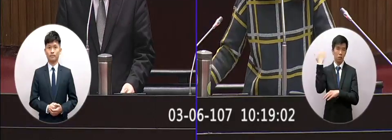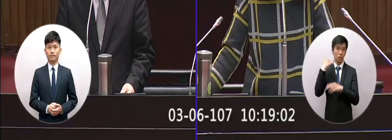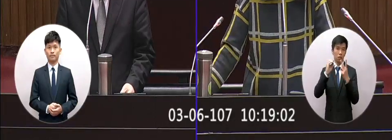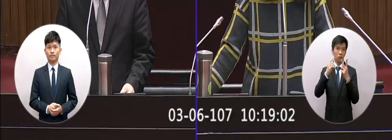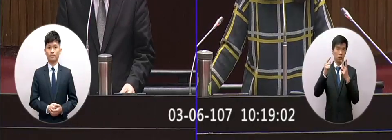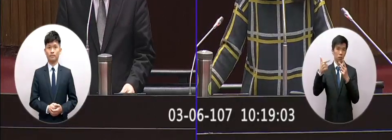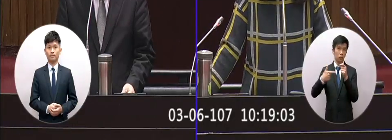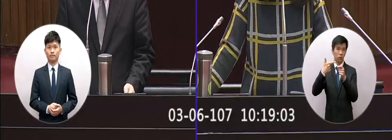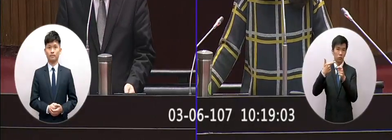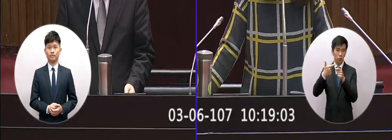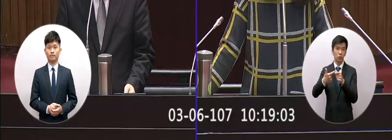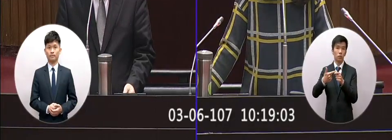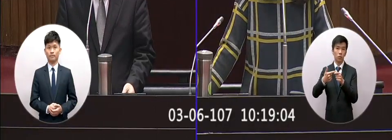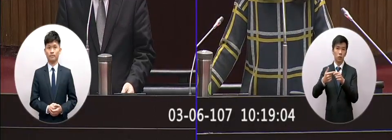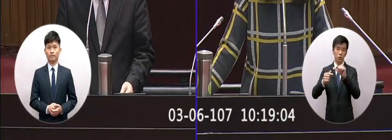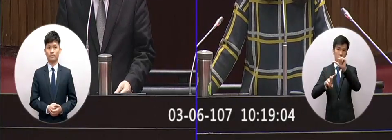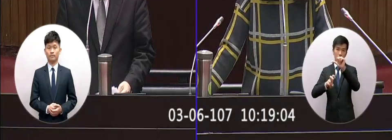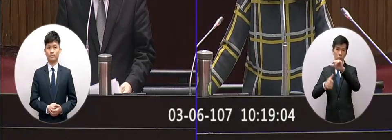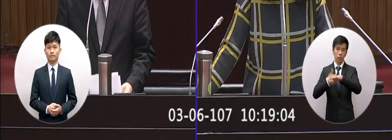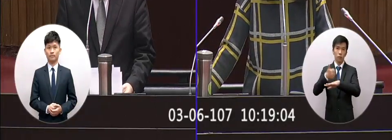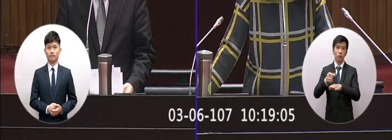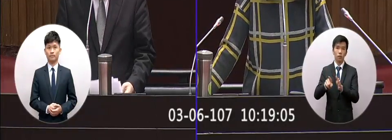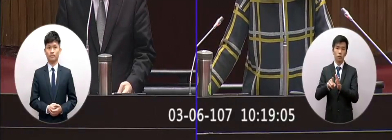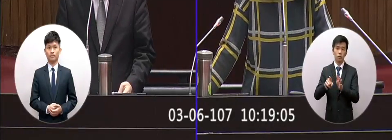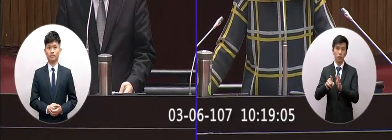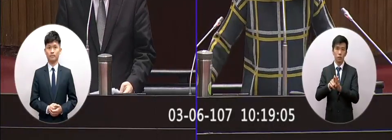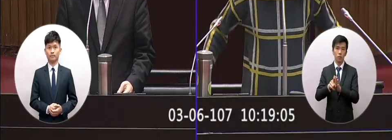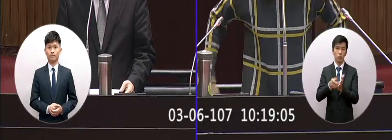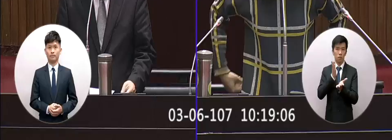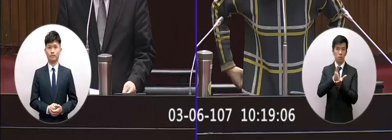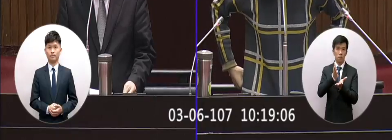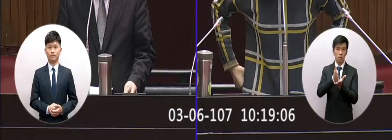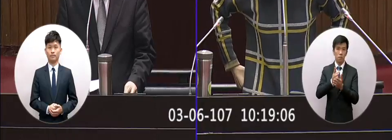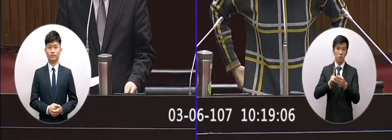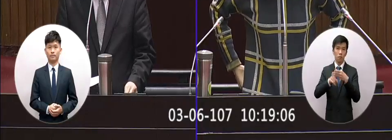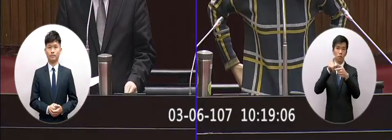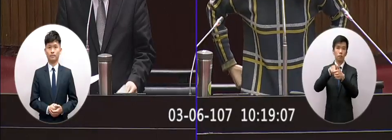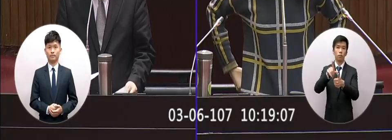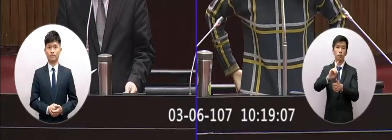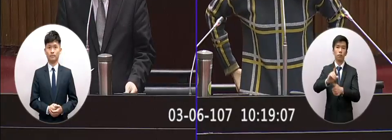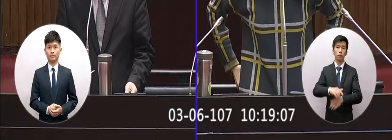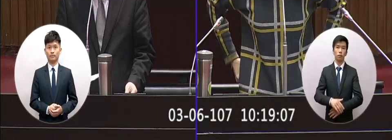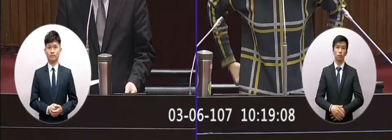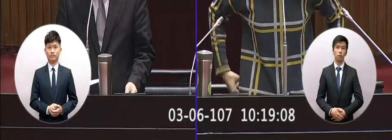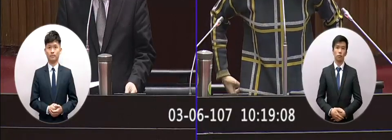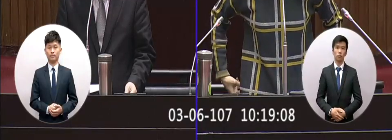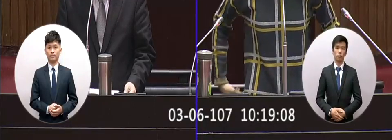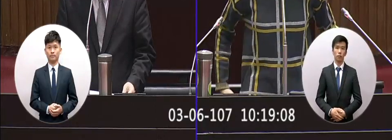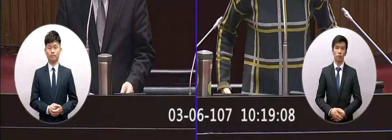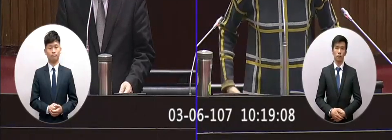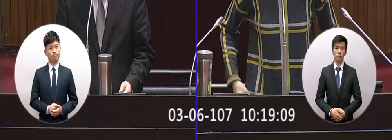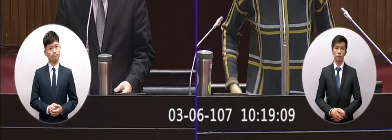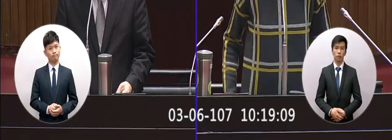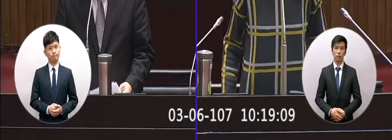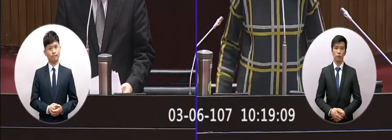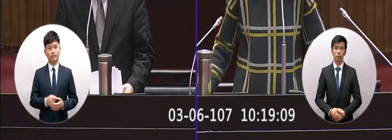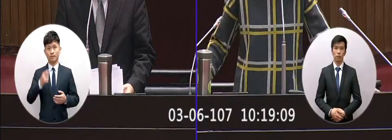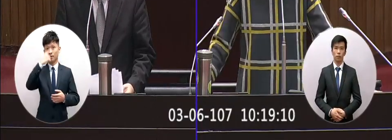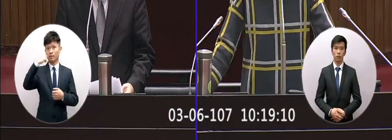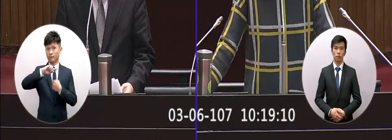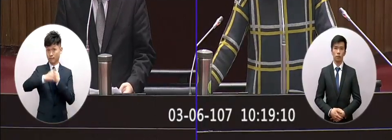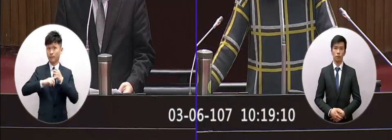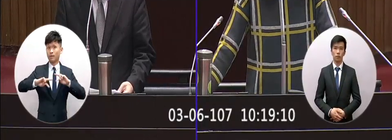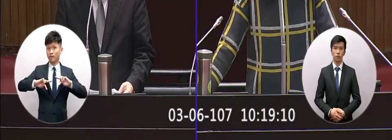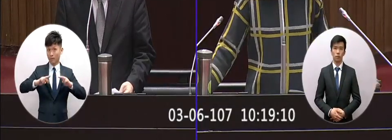2016年520上任的时候，他就职演说的一个主题是什么？ 司法改革